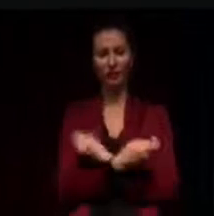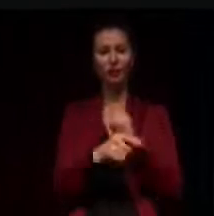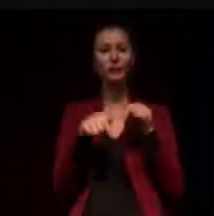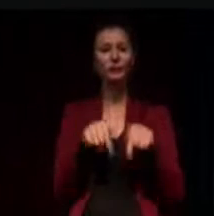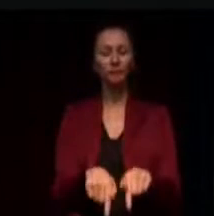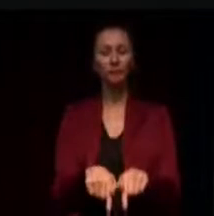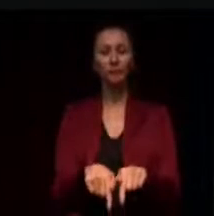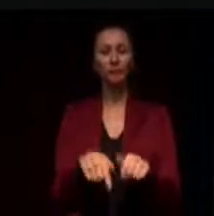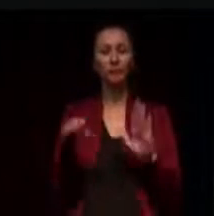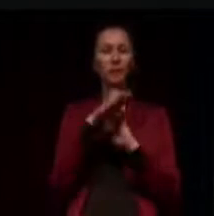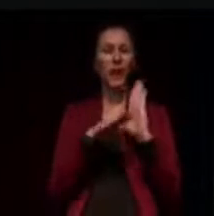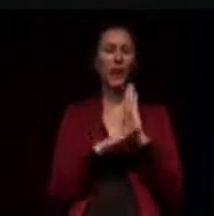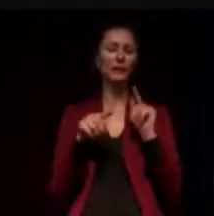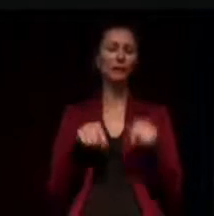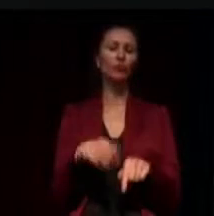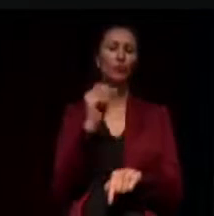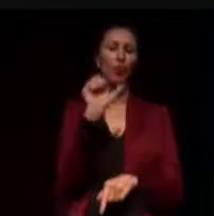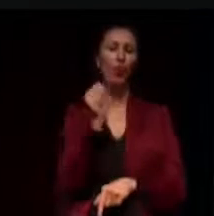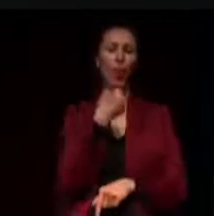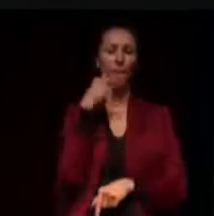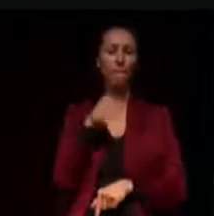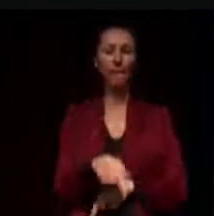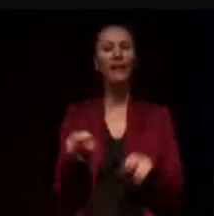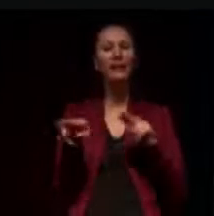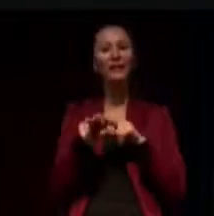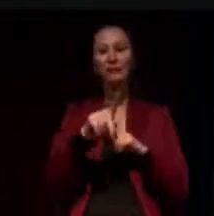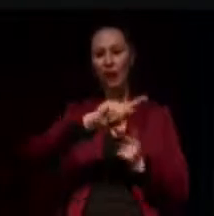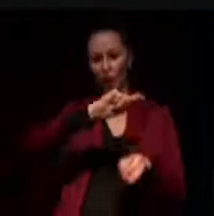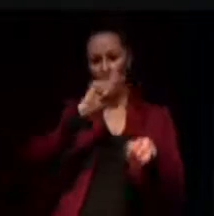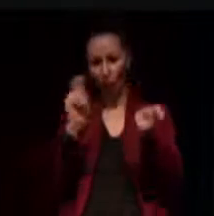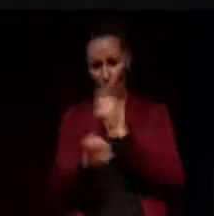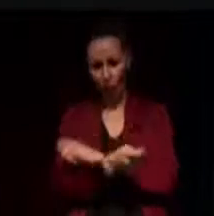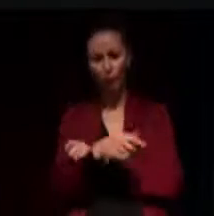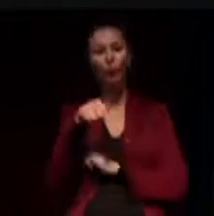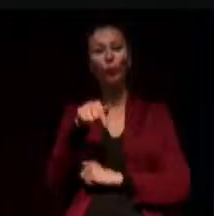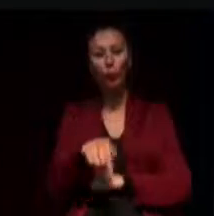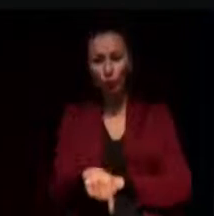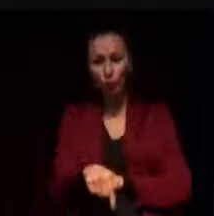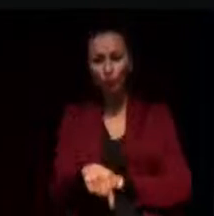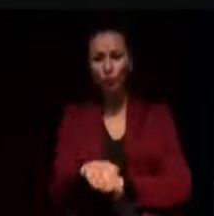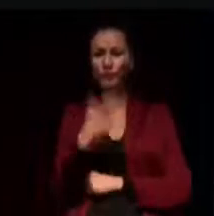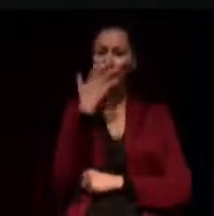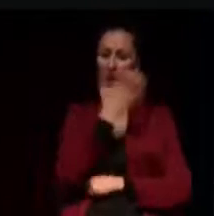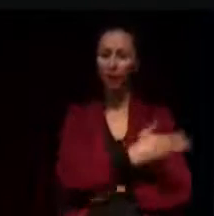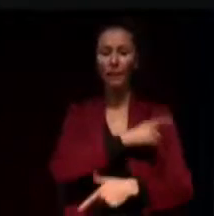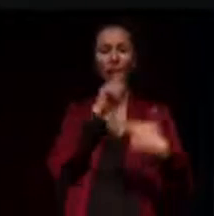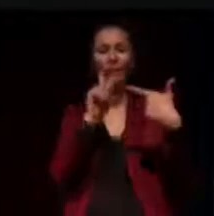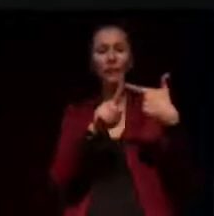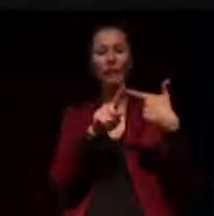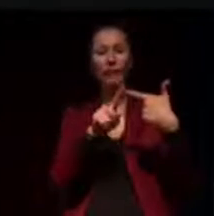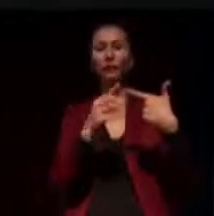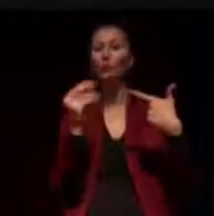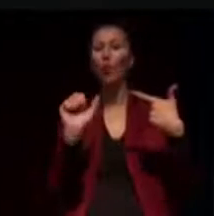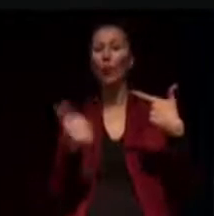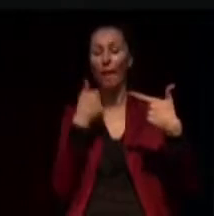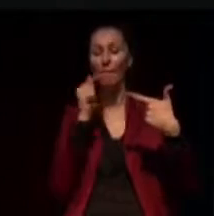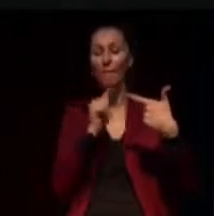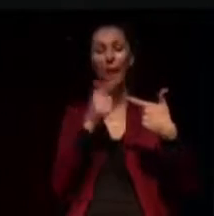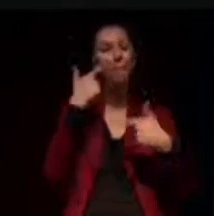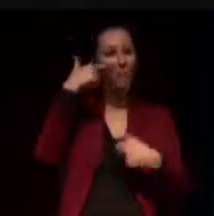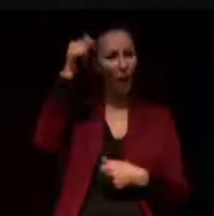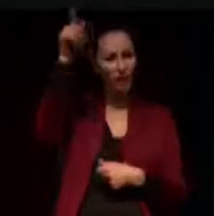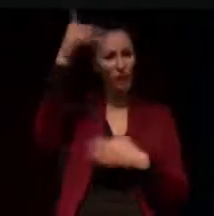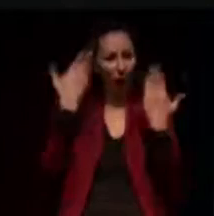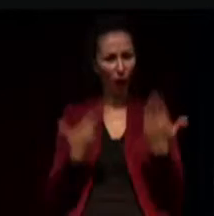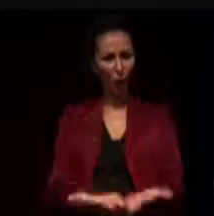yerindelik prensibi. Yani bu çok önemli. Kentsel dönüşümde bunu sağlama. İki çok önemli bir şey. Bakanlığımız